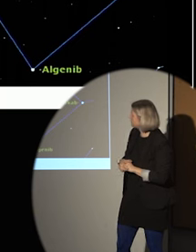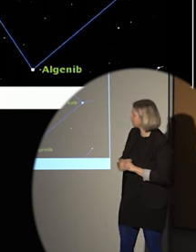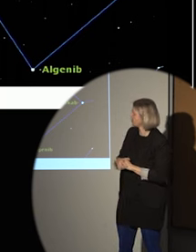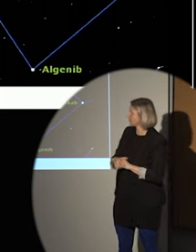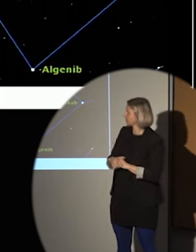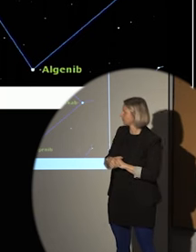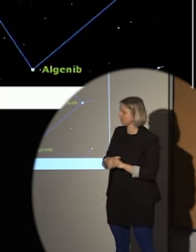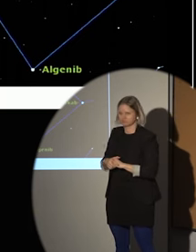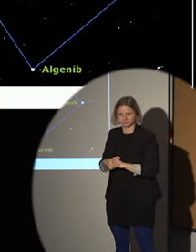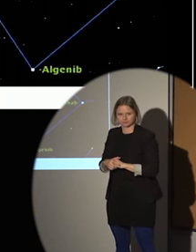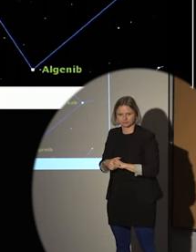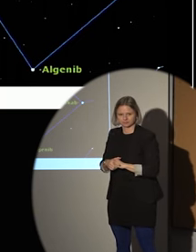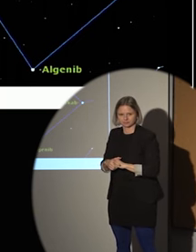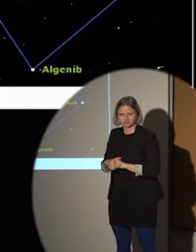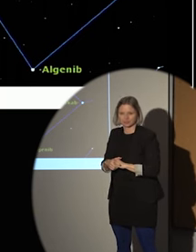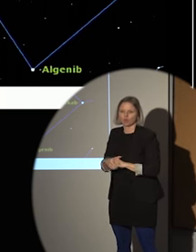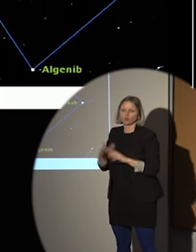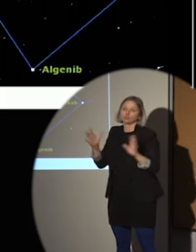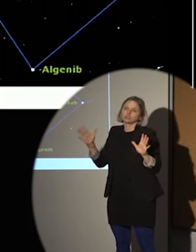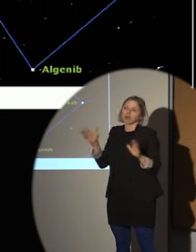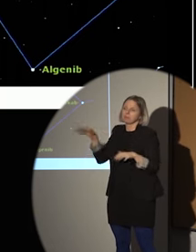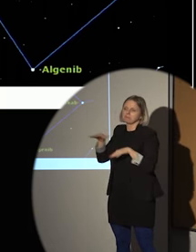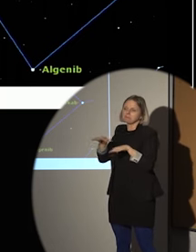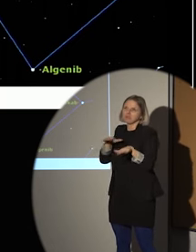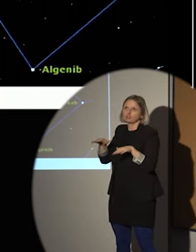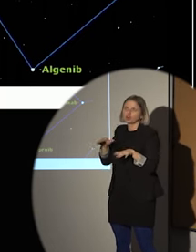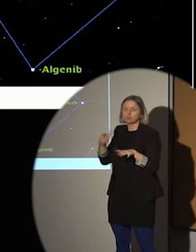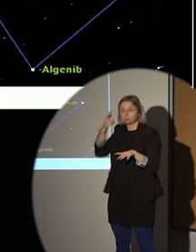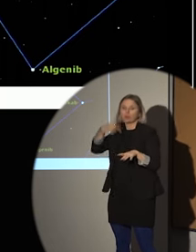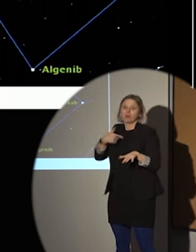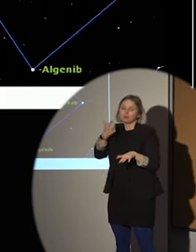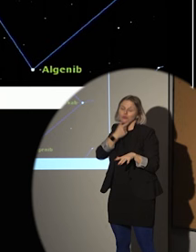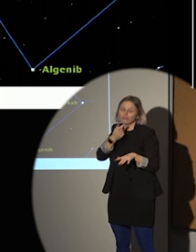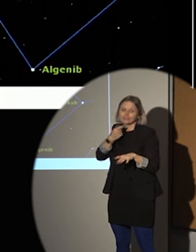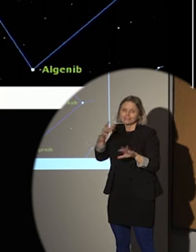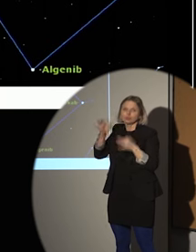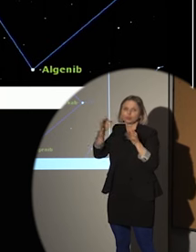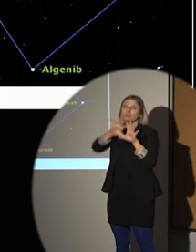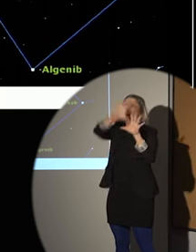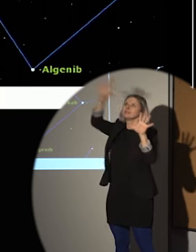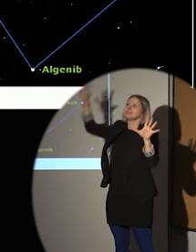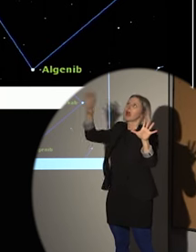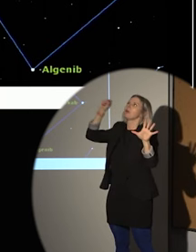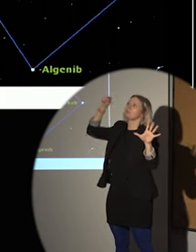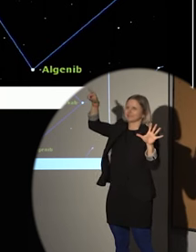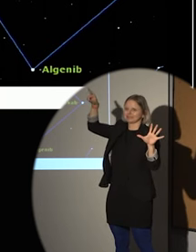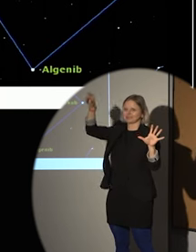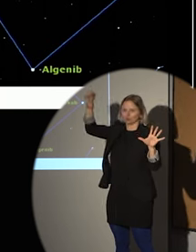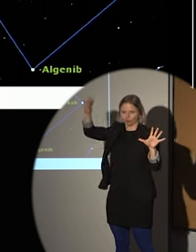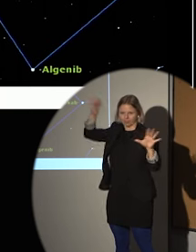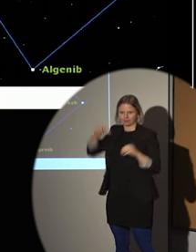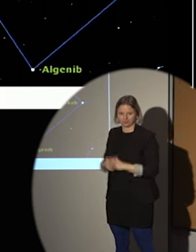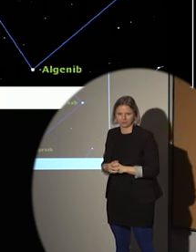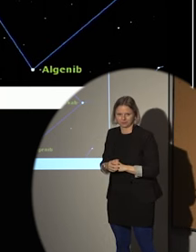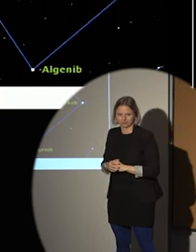Donc ça, c'est, je dirais, un peu la façon la plus facile. Alors, la grande galaxie d'Andromède,